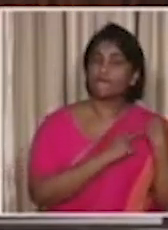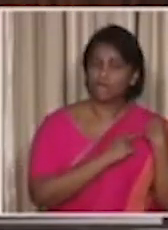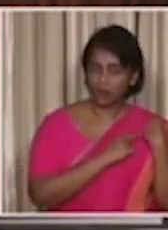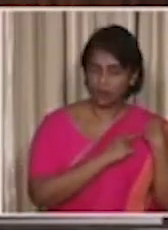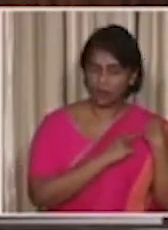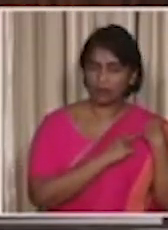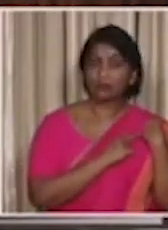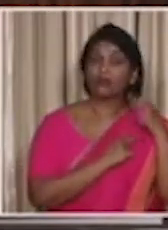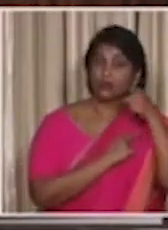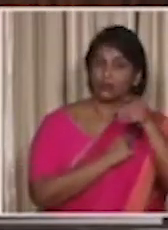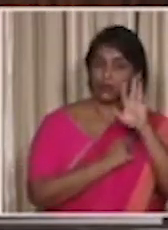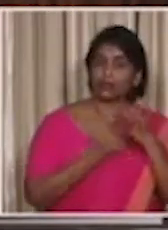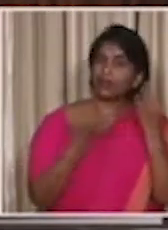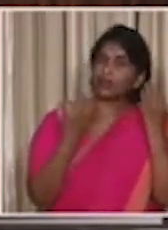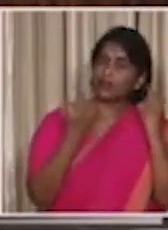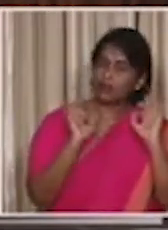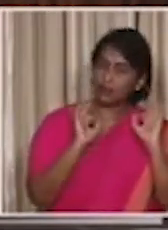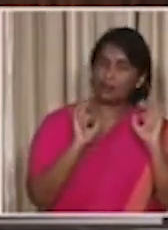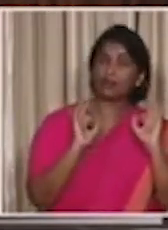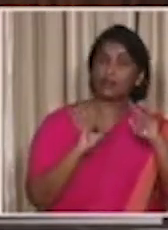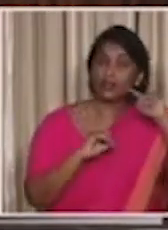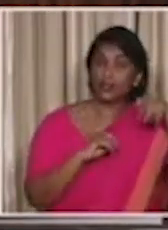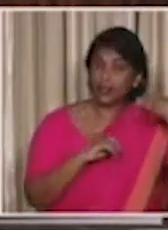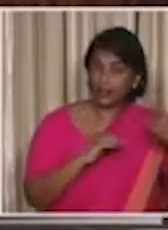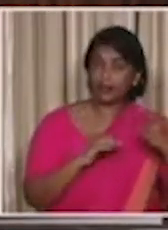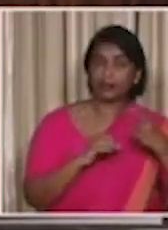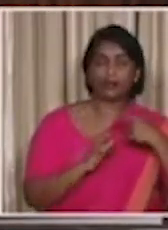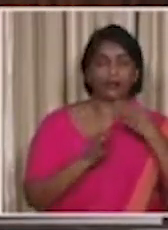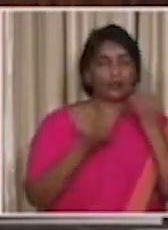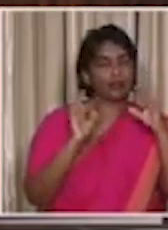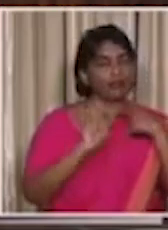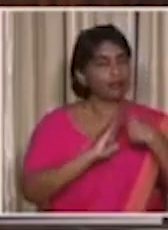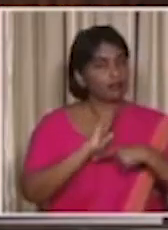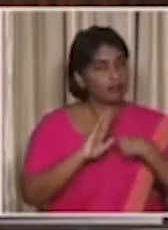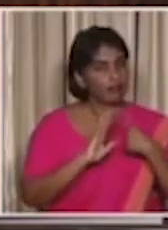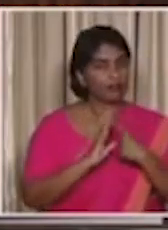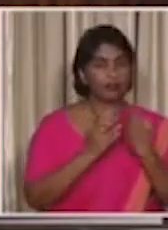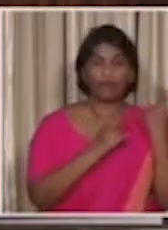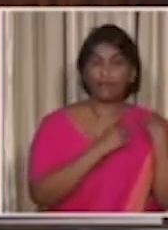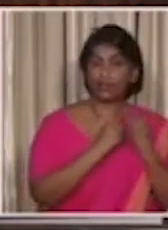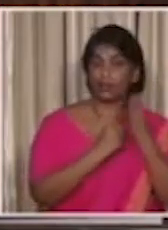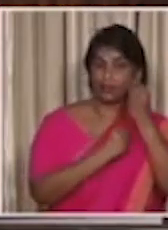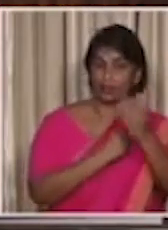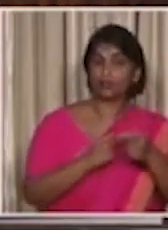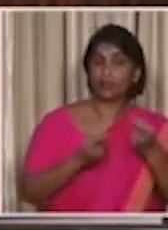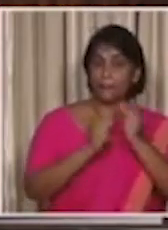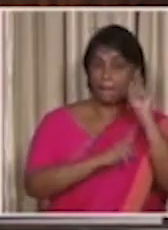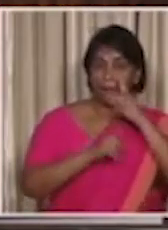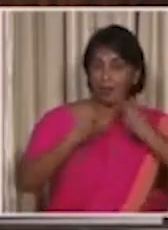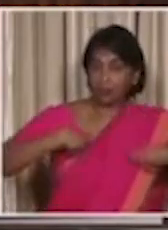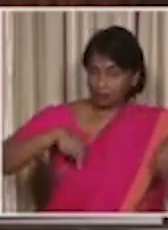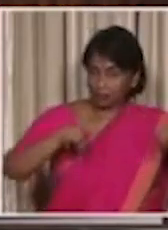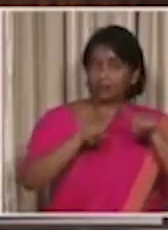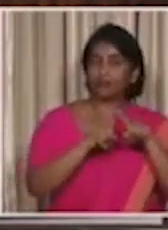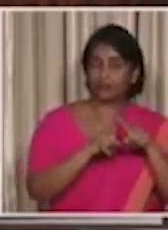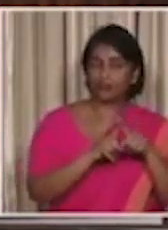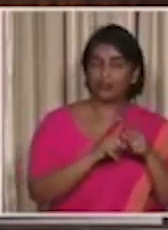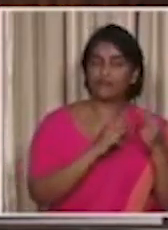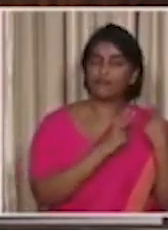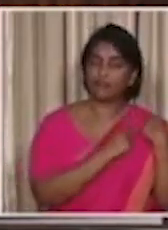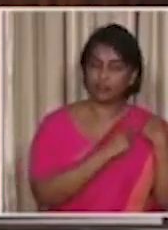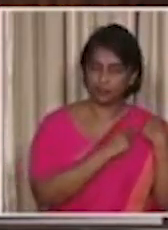වගකීමක්. ඔවුන්ට නිදහස හෙටක් නිවහල් රටක් උරුම කර දීම මේ සභාවේ සිටින අප